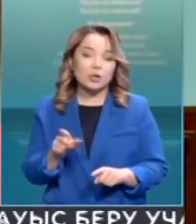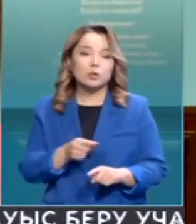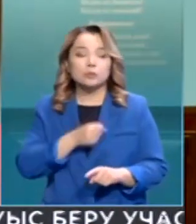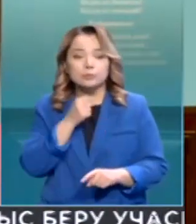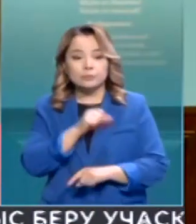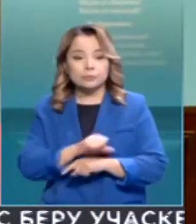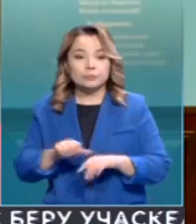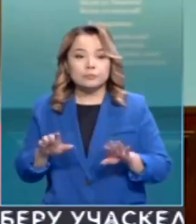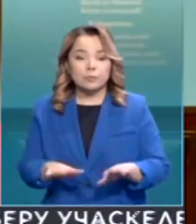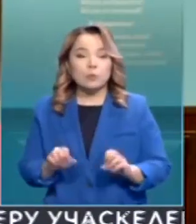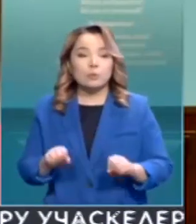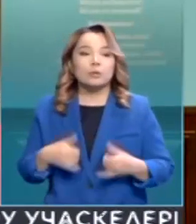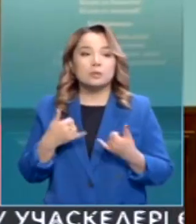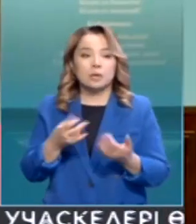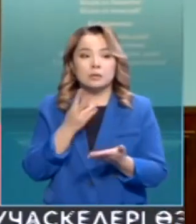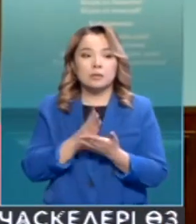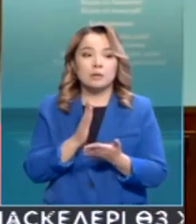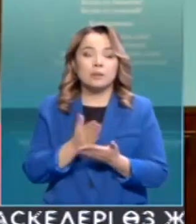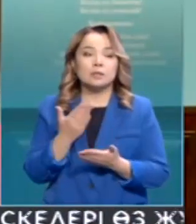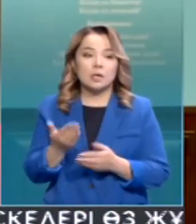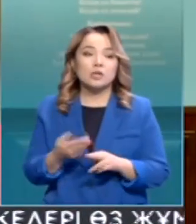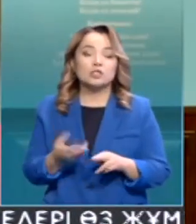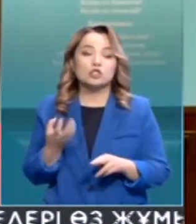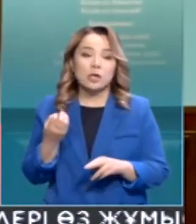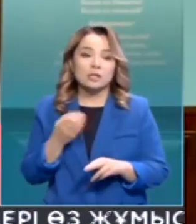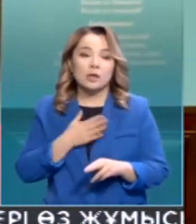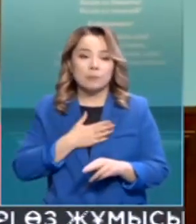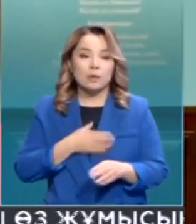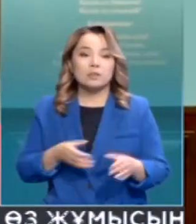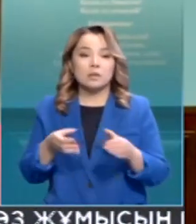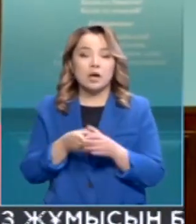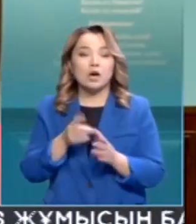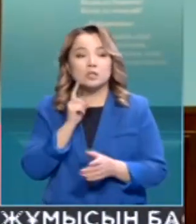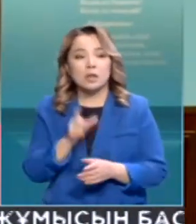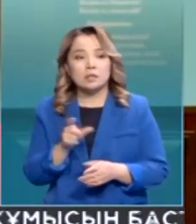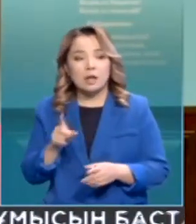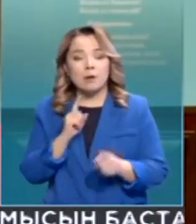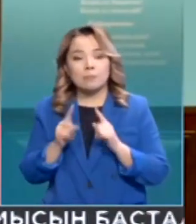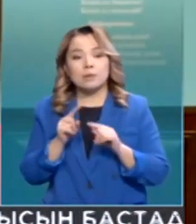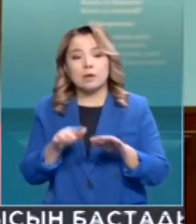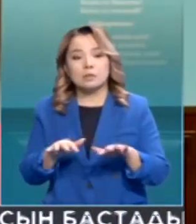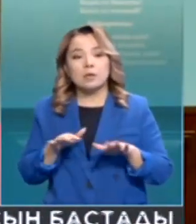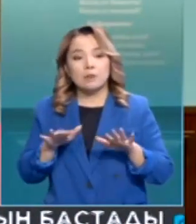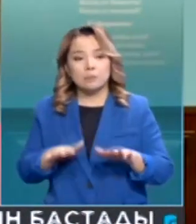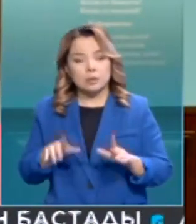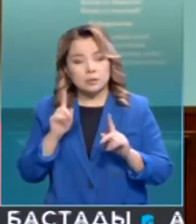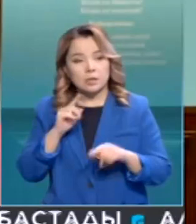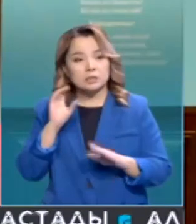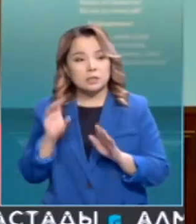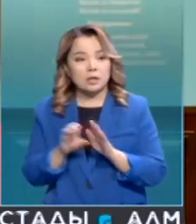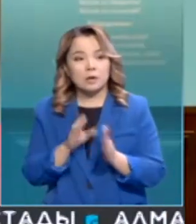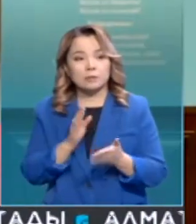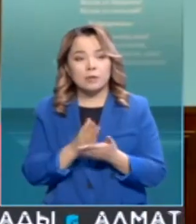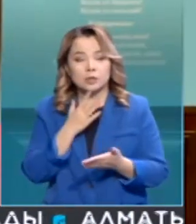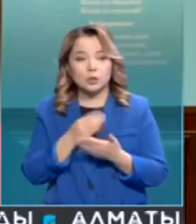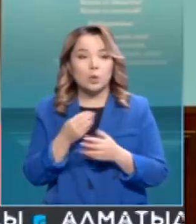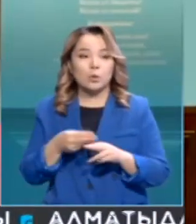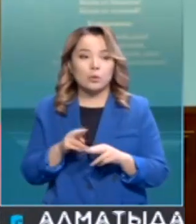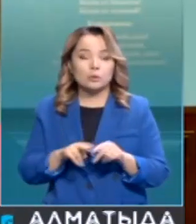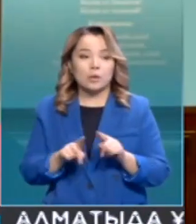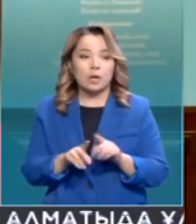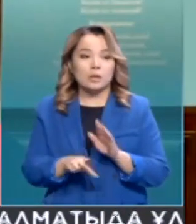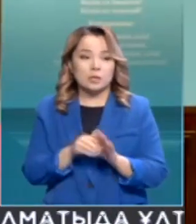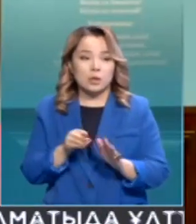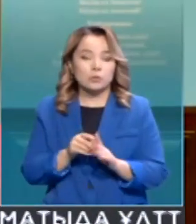азаматтарға көбірек мүмкіндіктер беріледі. Және де өзім қатарлас жастардың парламентте дауыстары көбірек естіледі деп ойлаймын. Сондықтан да осы